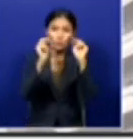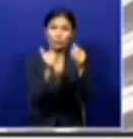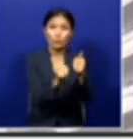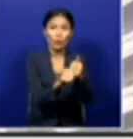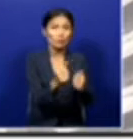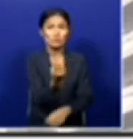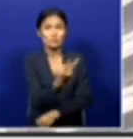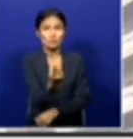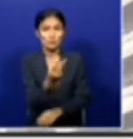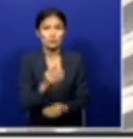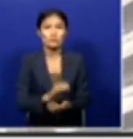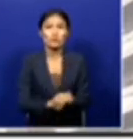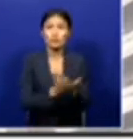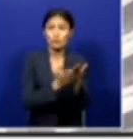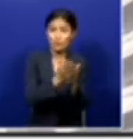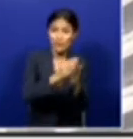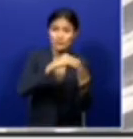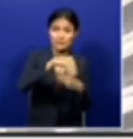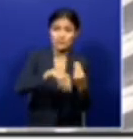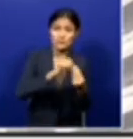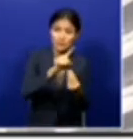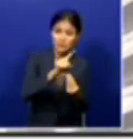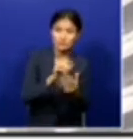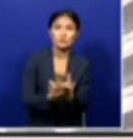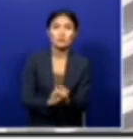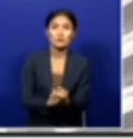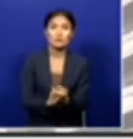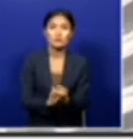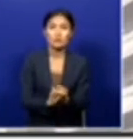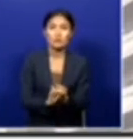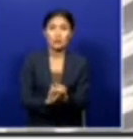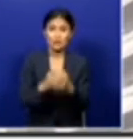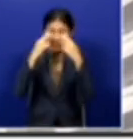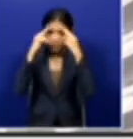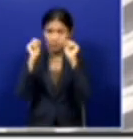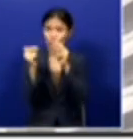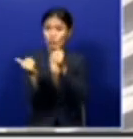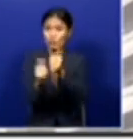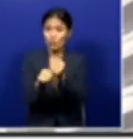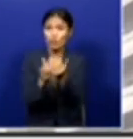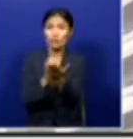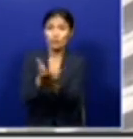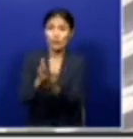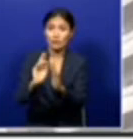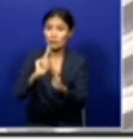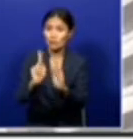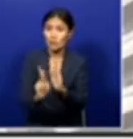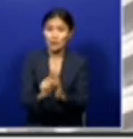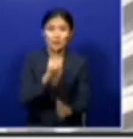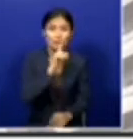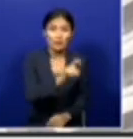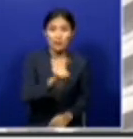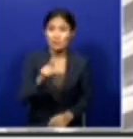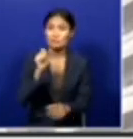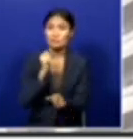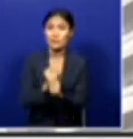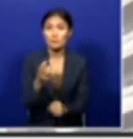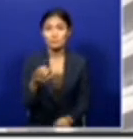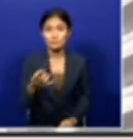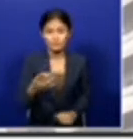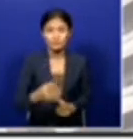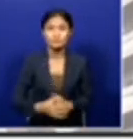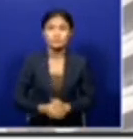ทั้งสองท่านนะฮะฝ่ายเศรษฐกิจรองนายกรัฐมนตรีฝ่ายกฎหมายอ่ะท่านทำอะไรนะ